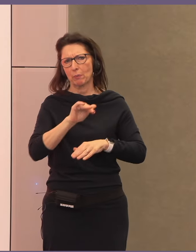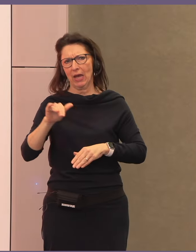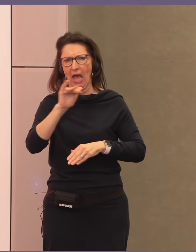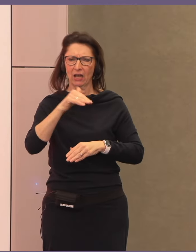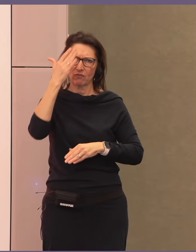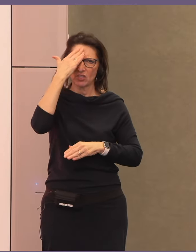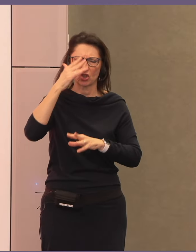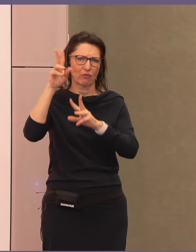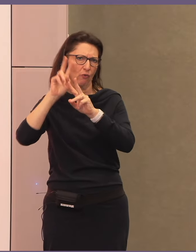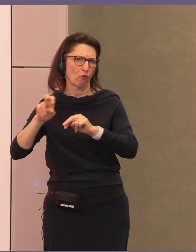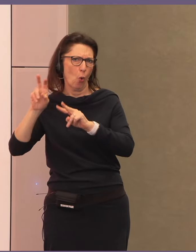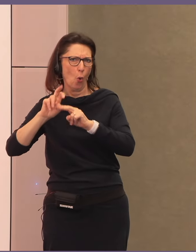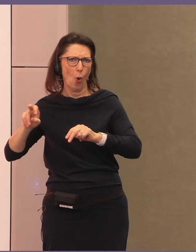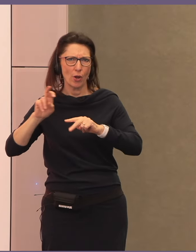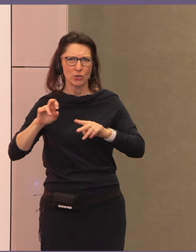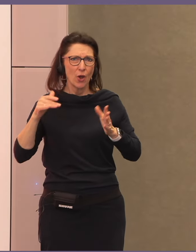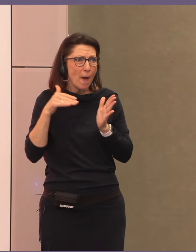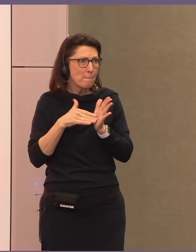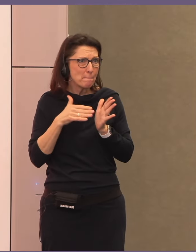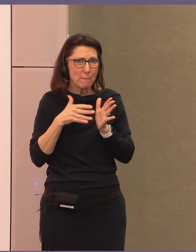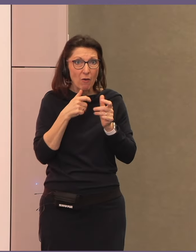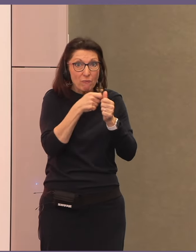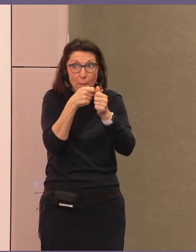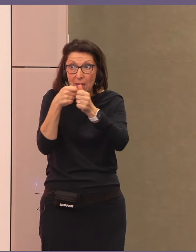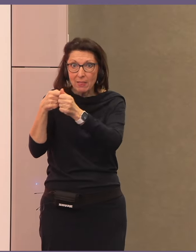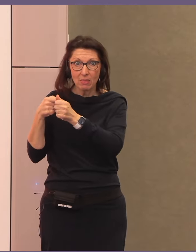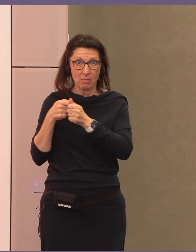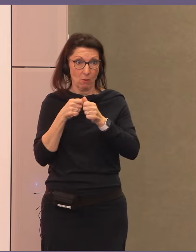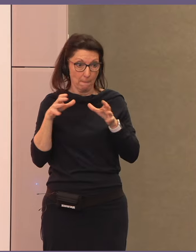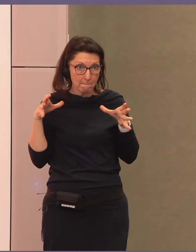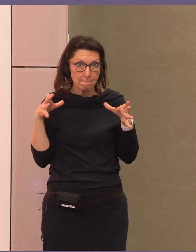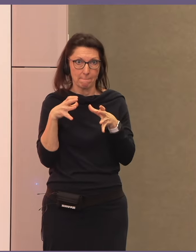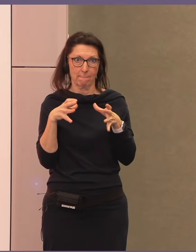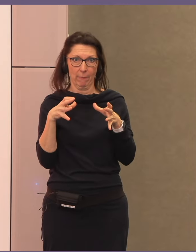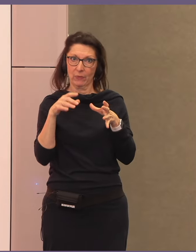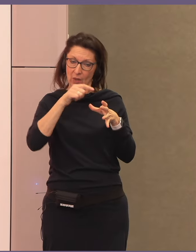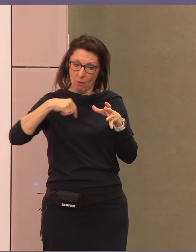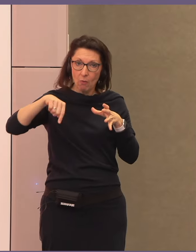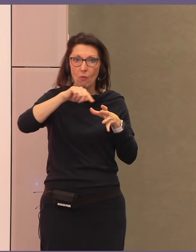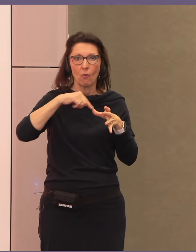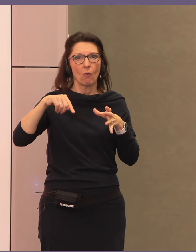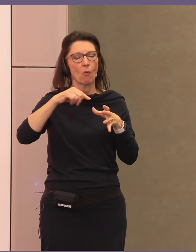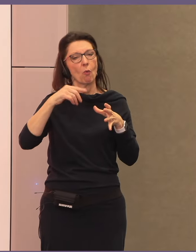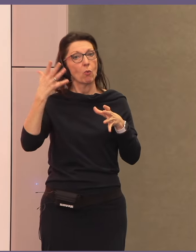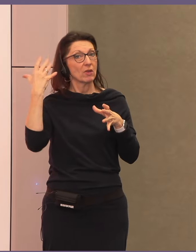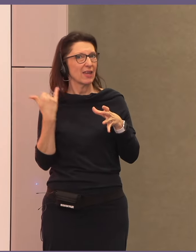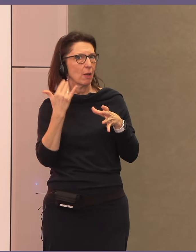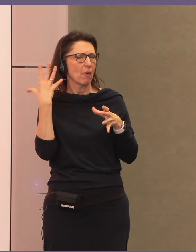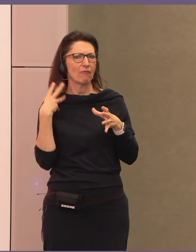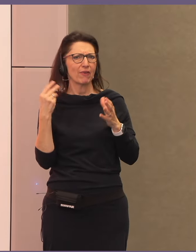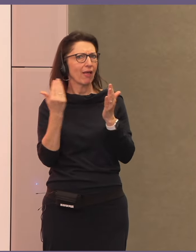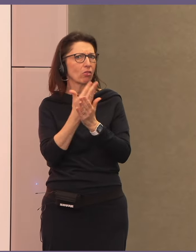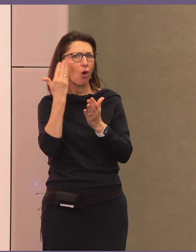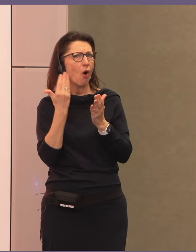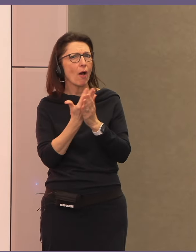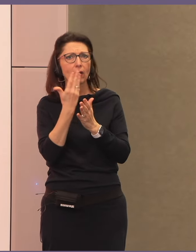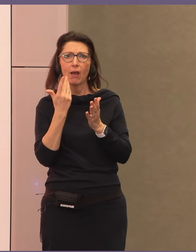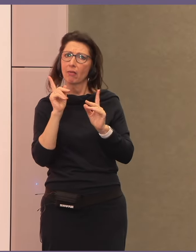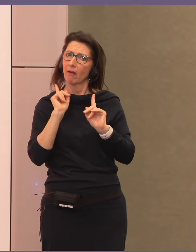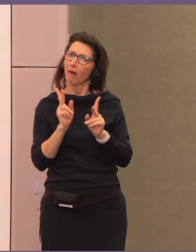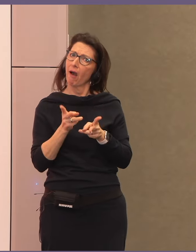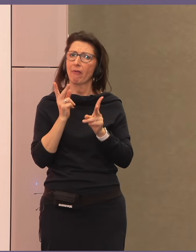Forschung. Also hier ein Bündnis zu schmieden, aus dem ja auch immer wieder ganz viele wertvolle Erkenntnisse und auch Informationen